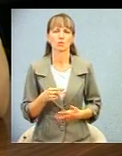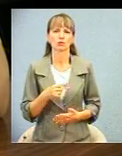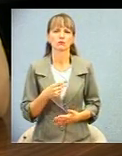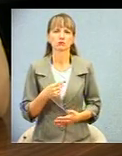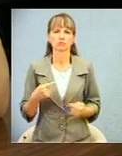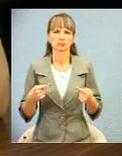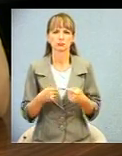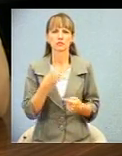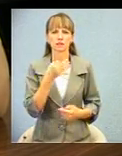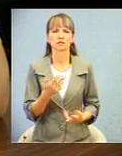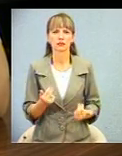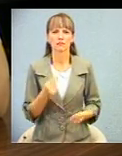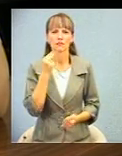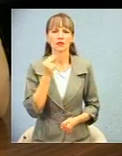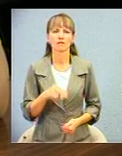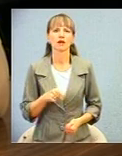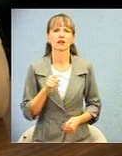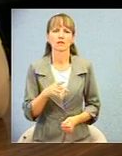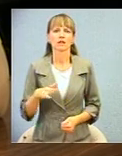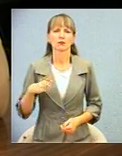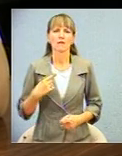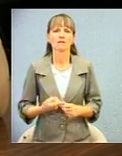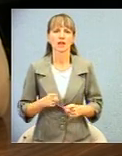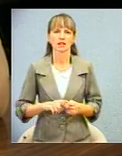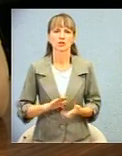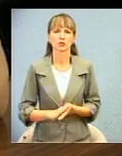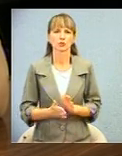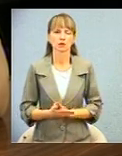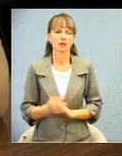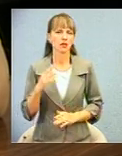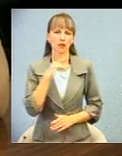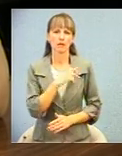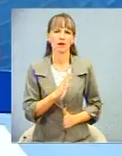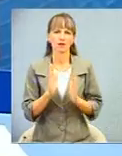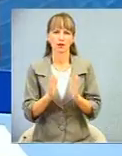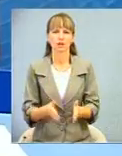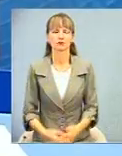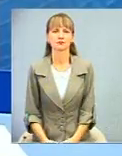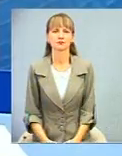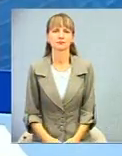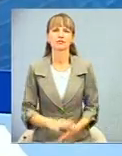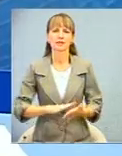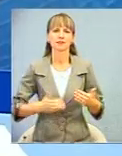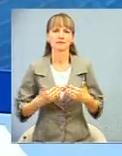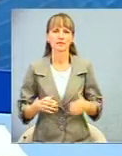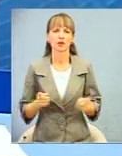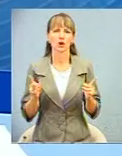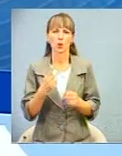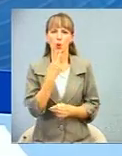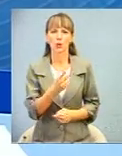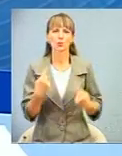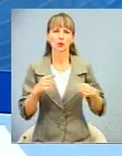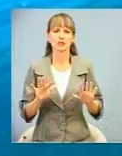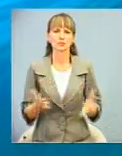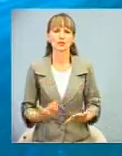він був в цій ситуації, пішов неправильним курсом. Далі у випуску короткий огляд